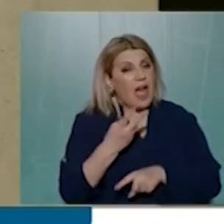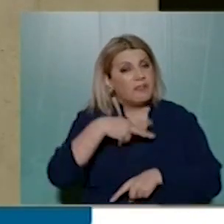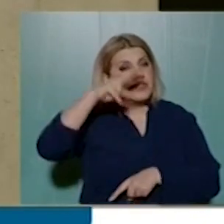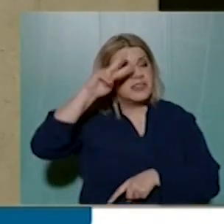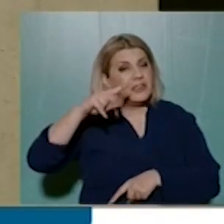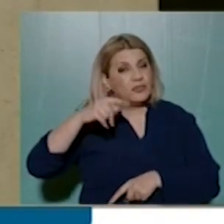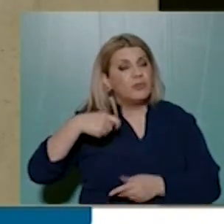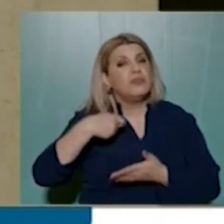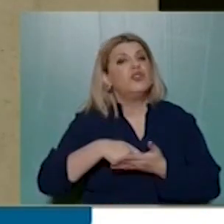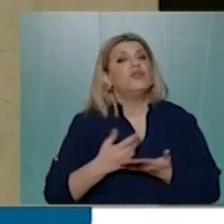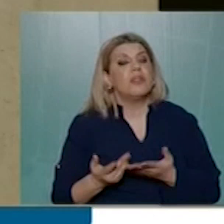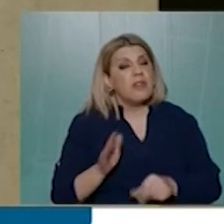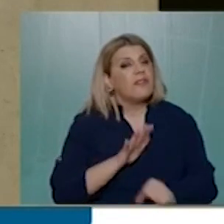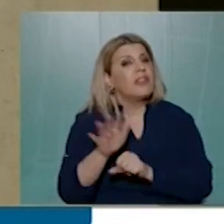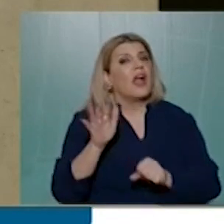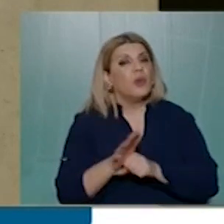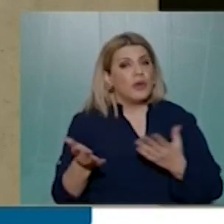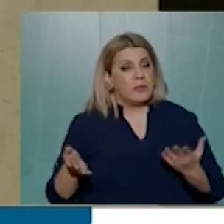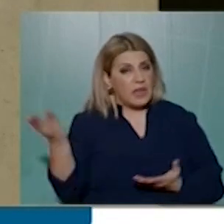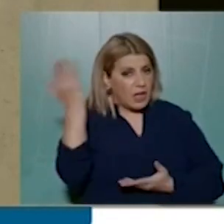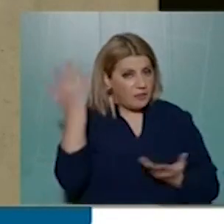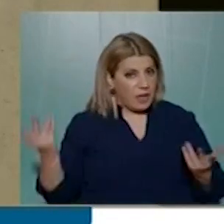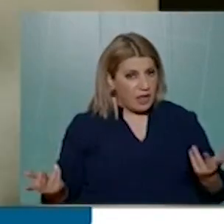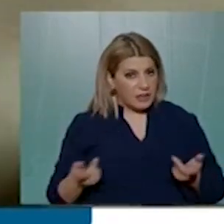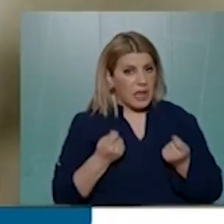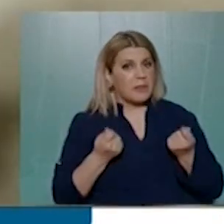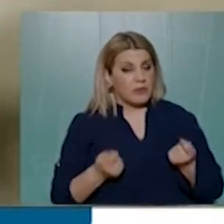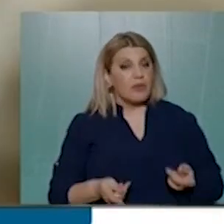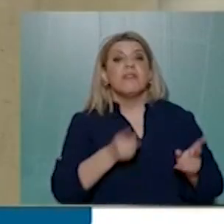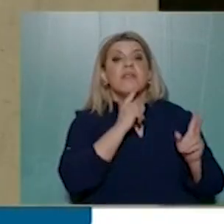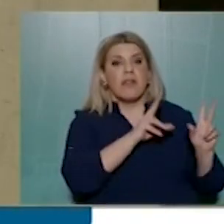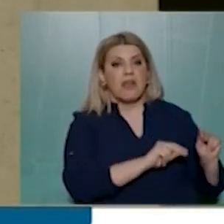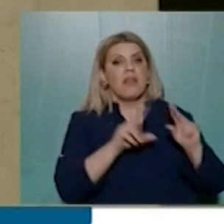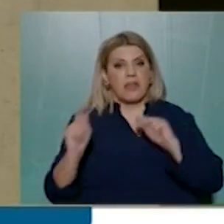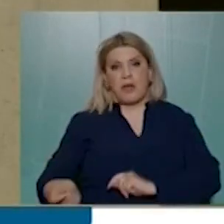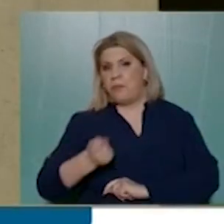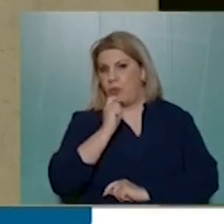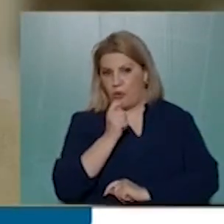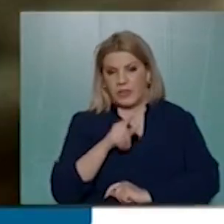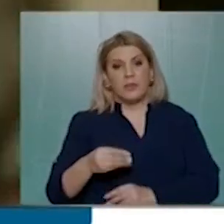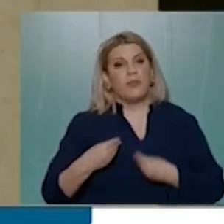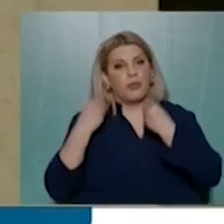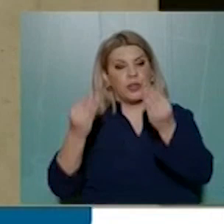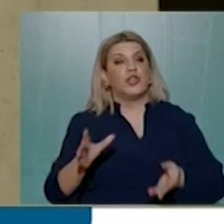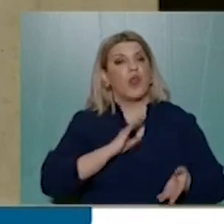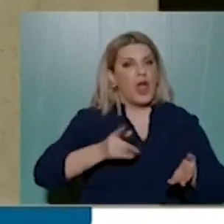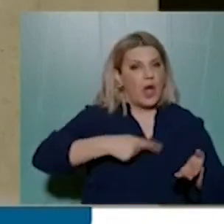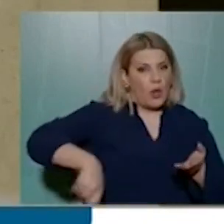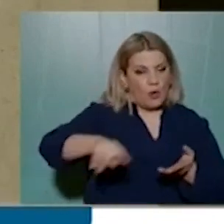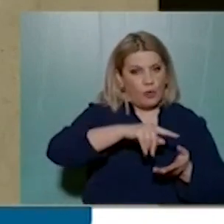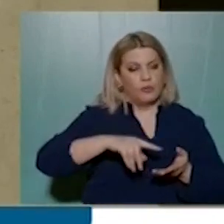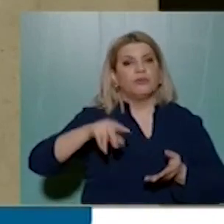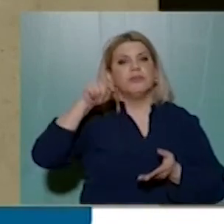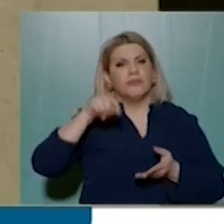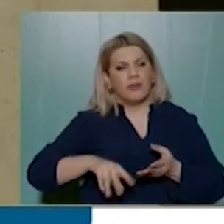μισθούς τους γιατί δεν τα βγάζουν πέρα με την ακρίβεια είναι η ίδια πολιτική λοιπόν που φορτώνει στο λαό και τη βαθιά εμπλοκή στο